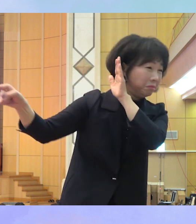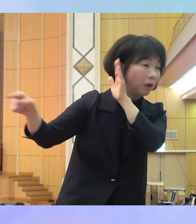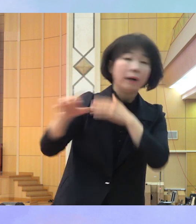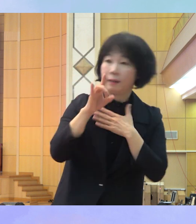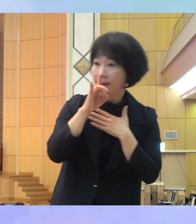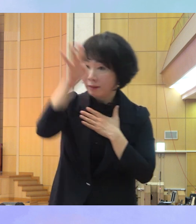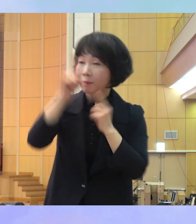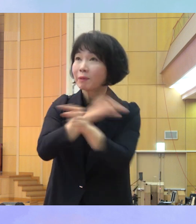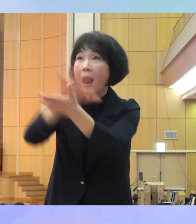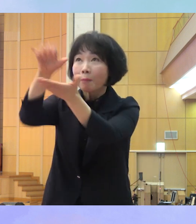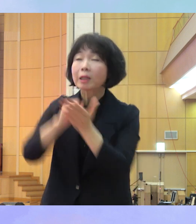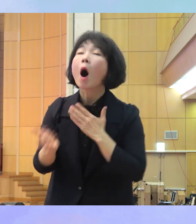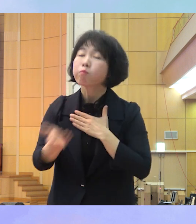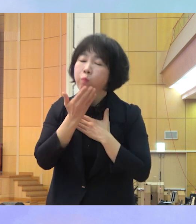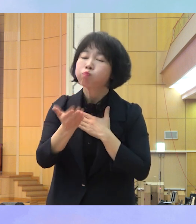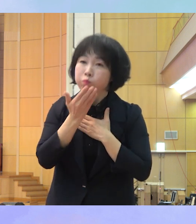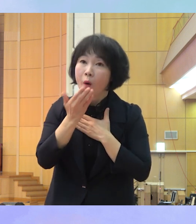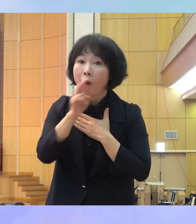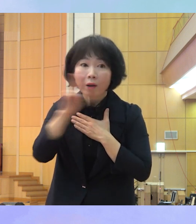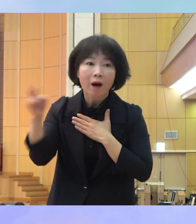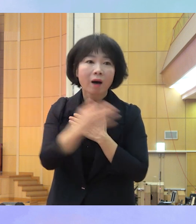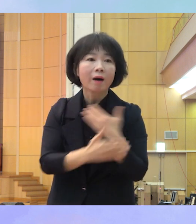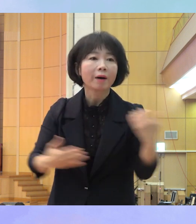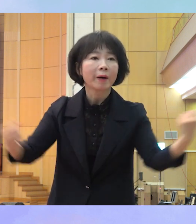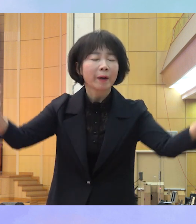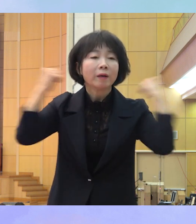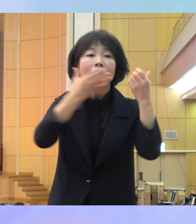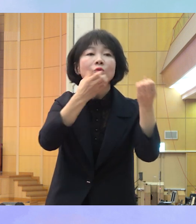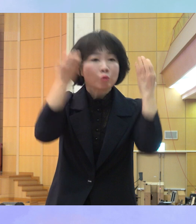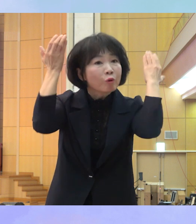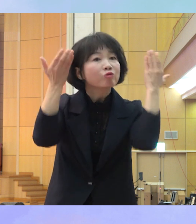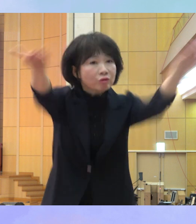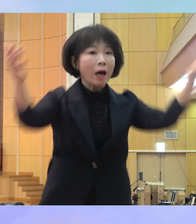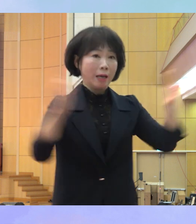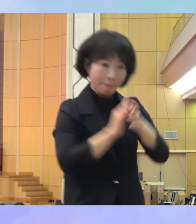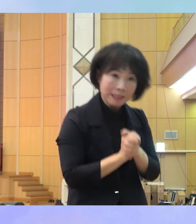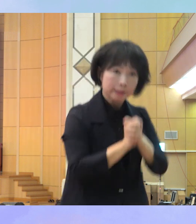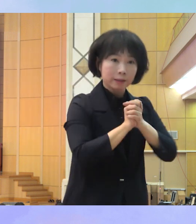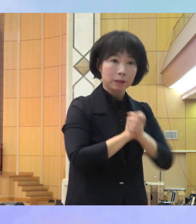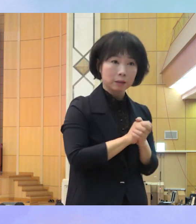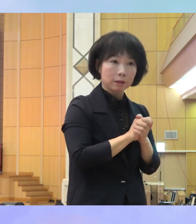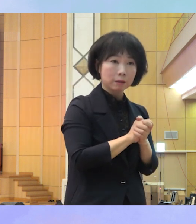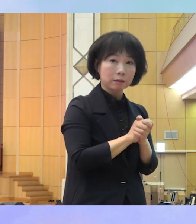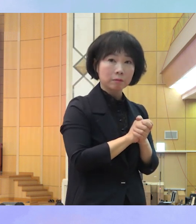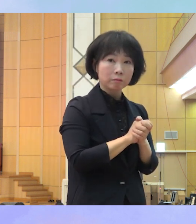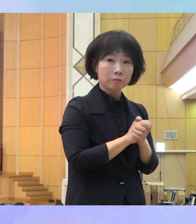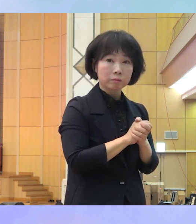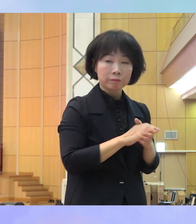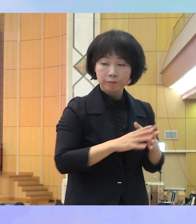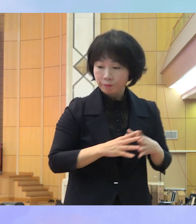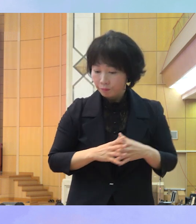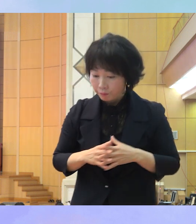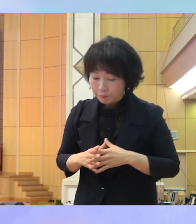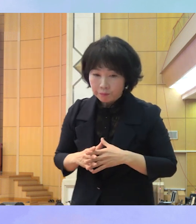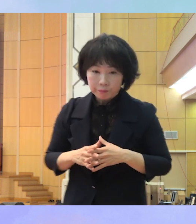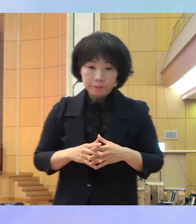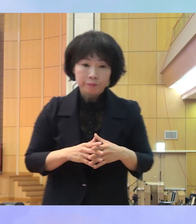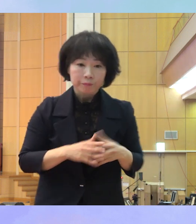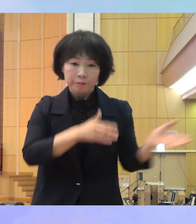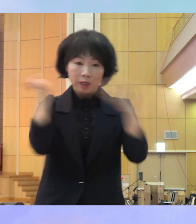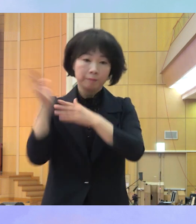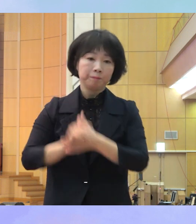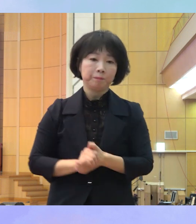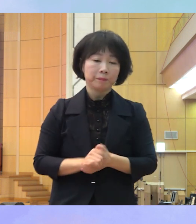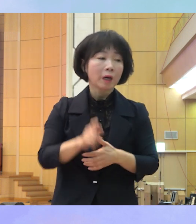아니에요. 그러니까 이 성찬식 할 때 잘해야 돼요. 시간이 지금 많이 가니까 이제 이렇다는 정도만 아시고, 그